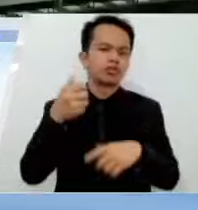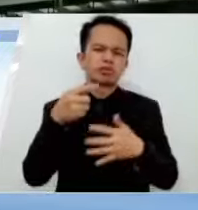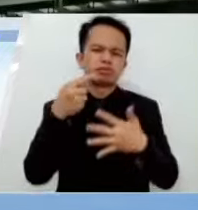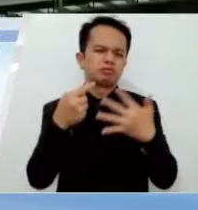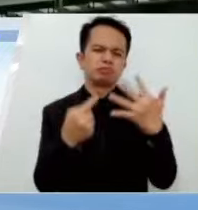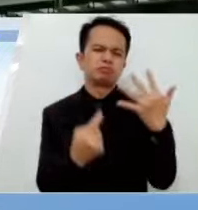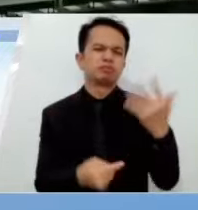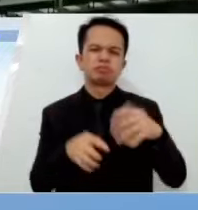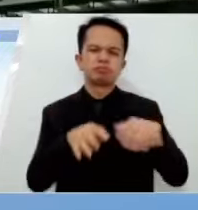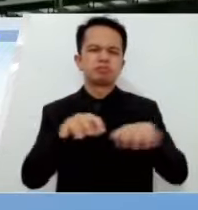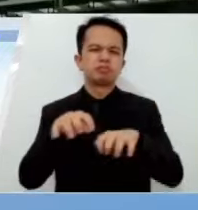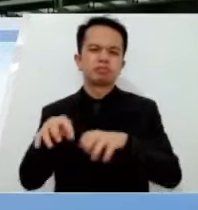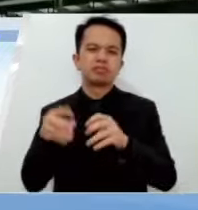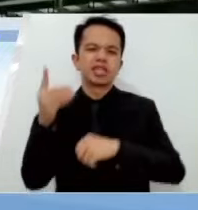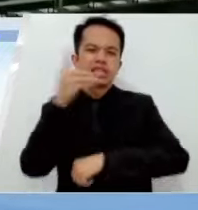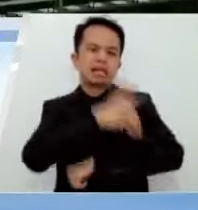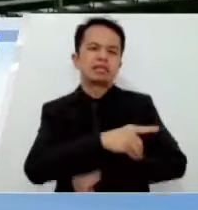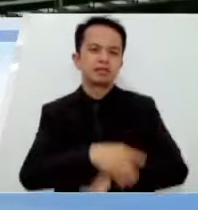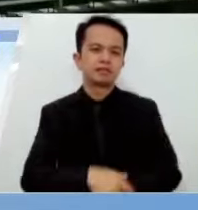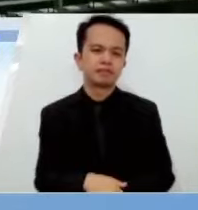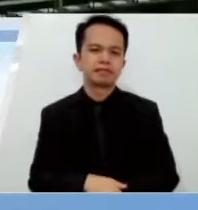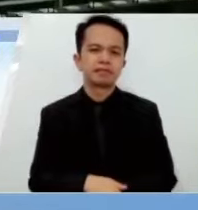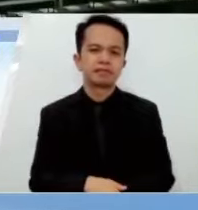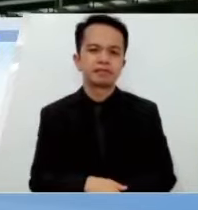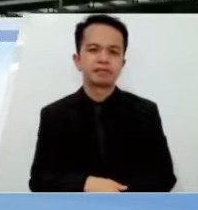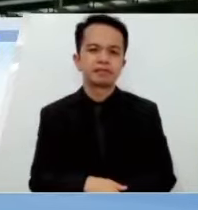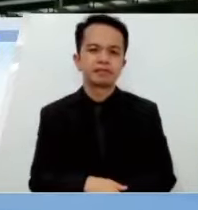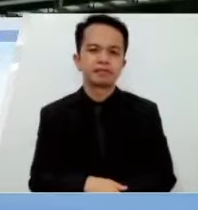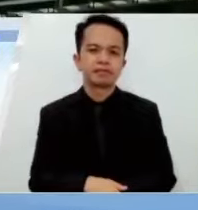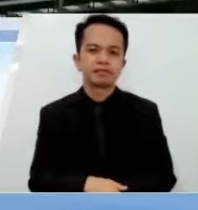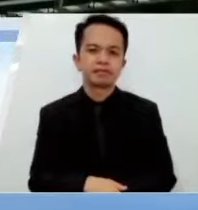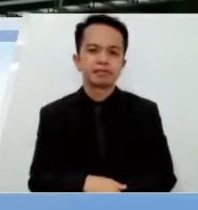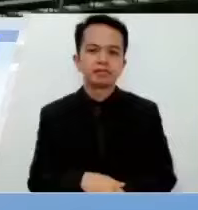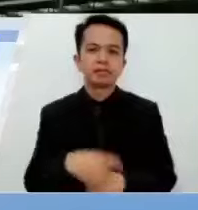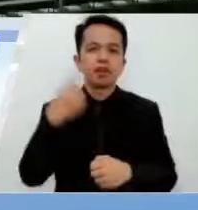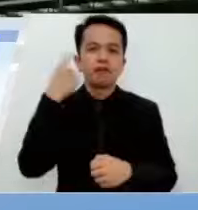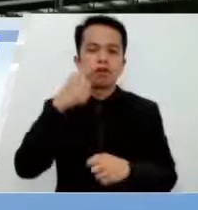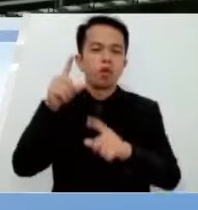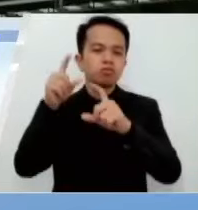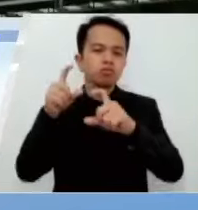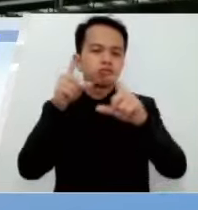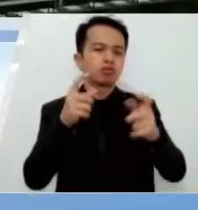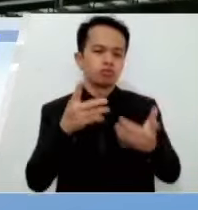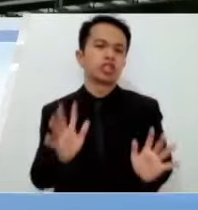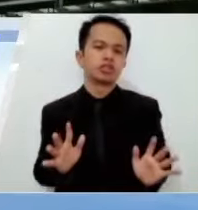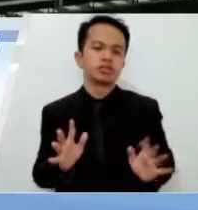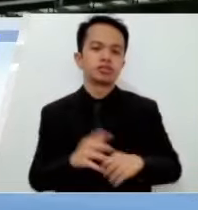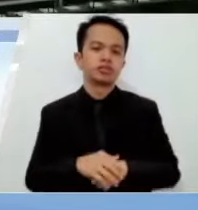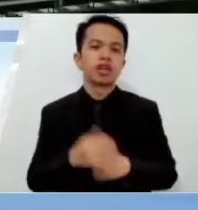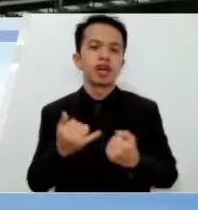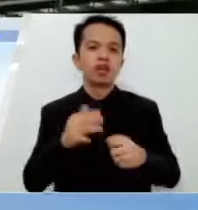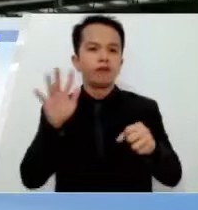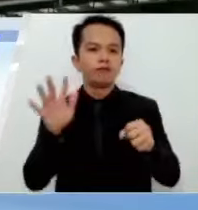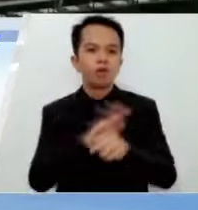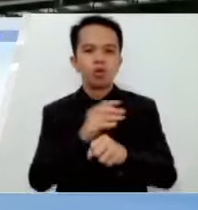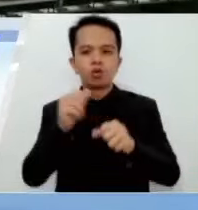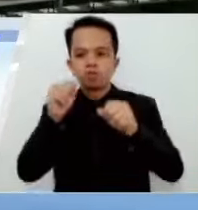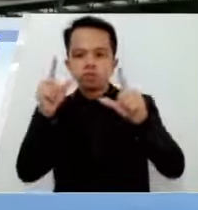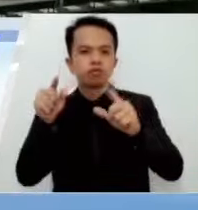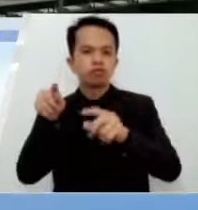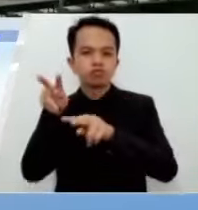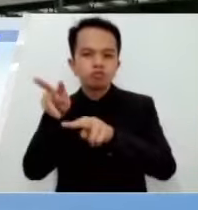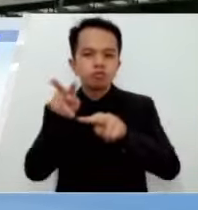ito. Yes. Yeah. For photo op. Naka-full alert status na ang Balay Police. Meron